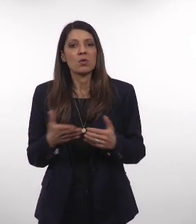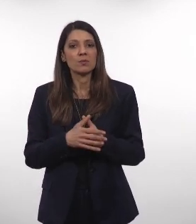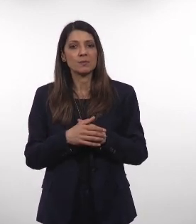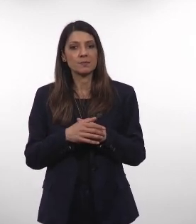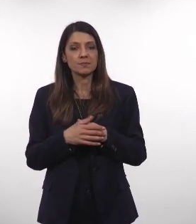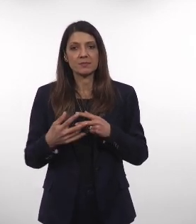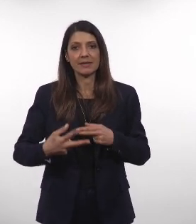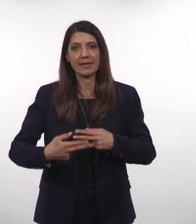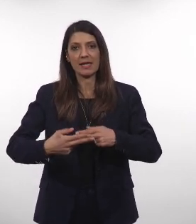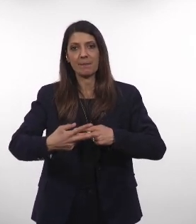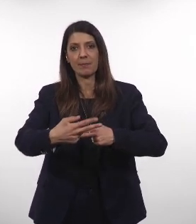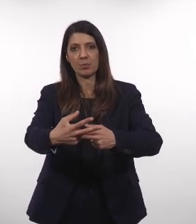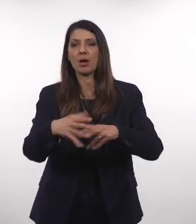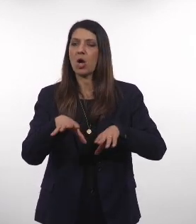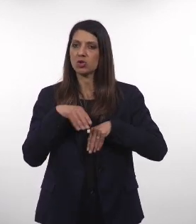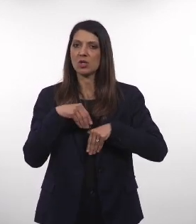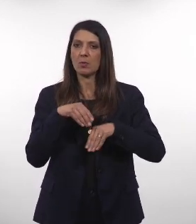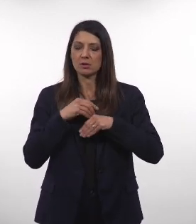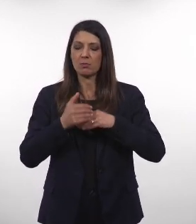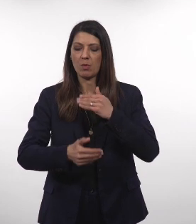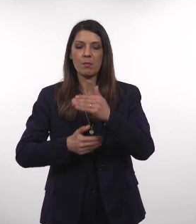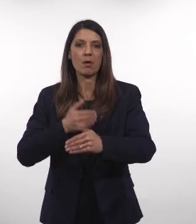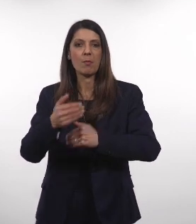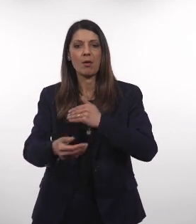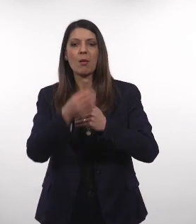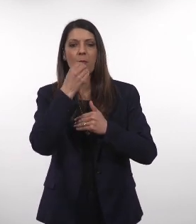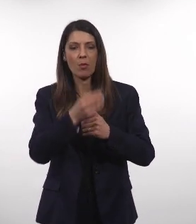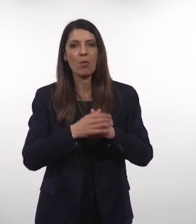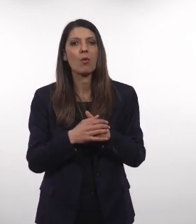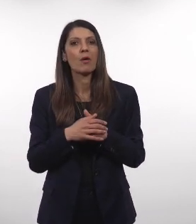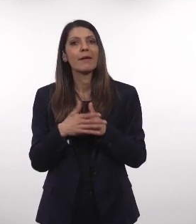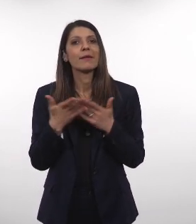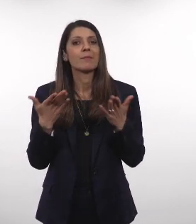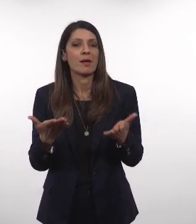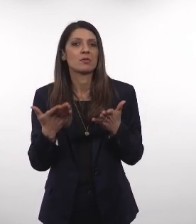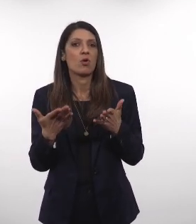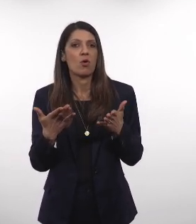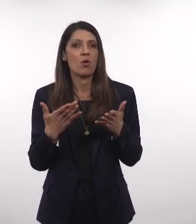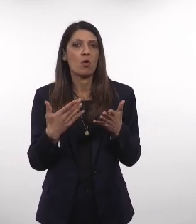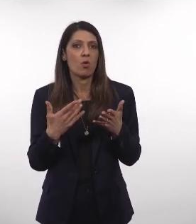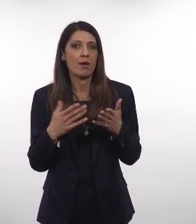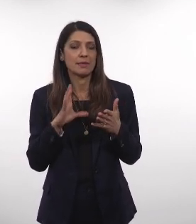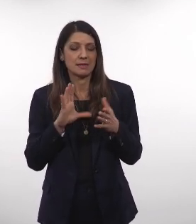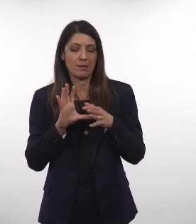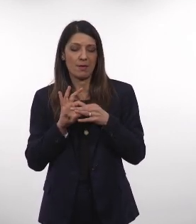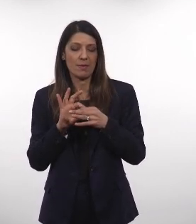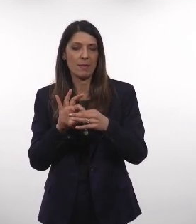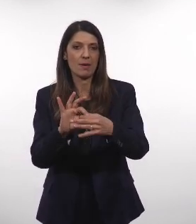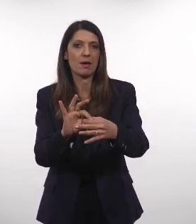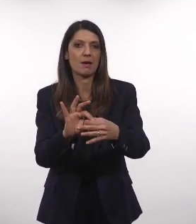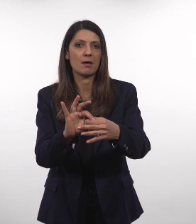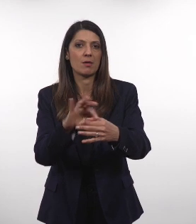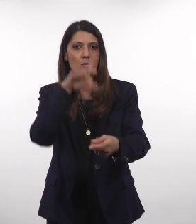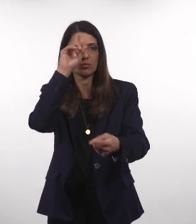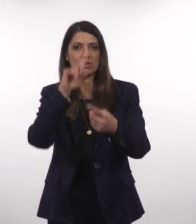différentes étapes sont bien acceptées les unes indépendamment des autres et nous sommes en train de les associer entre elles dans le